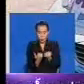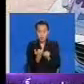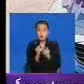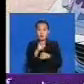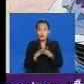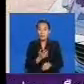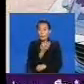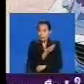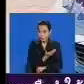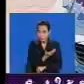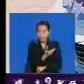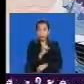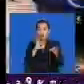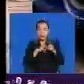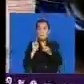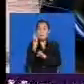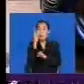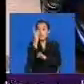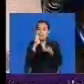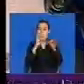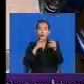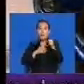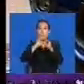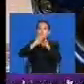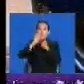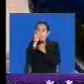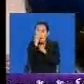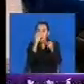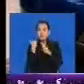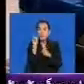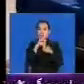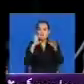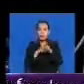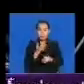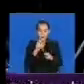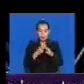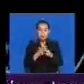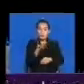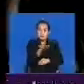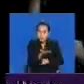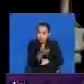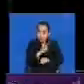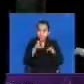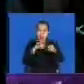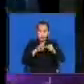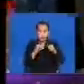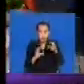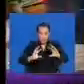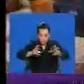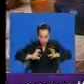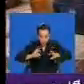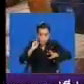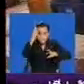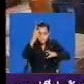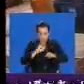การออกรุ่นใหม่เป็นรุ่นเรียกว่า Limited Edition นะครับชื่อว่า Kinetic Design นะครับซึ่งมีการเปลี่ยนล้ออัลลอยใหม่ใส่สปอย